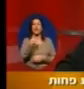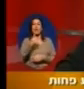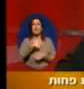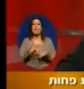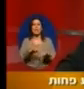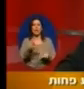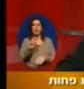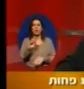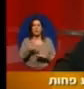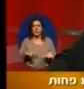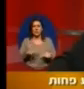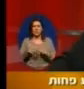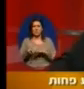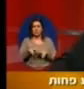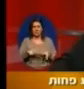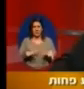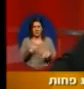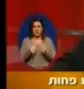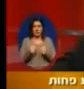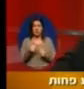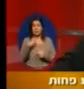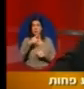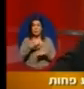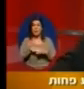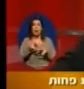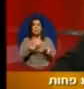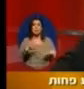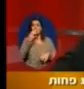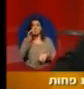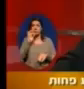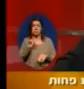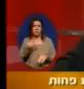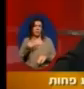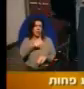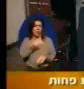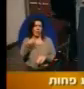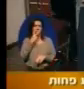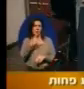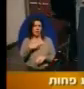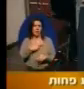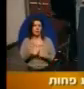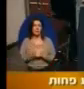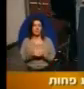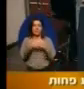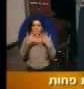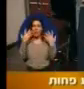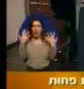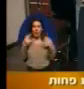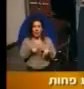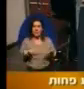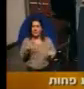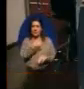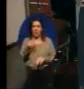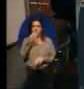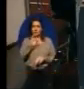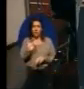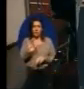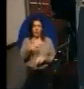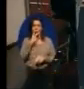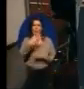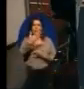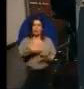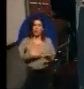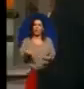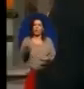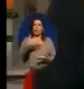כן. זאת אומרת, דיברו על זה שהמצב משתפר, אבל לא כל כך נראה לי. ברור שהמצב לא משתפר. בזה אחר זה מתפרסמים דוחות,